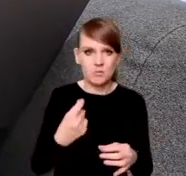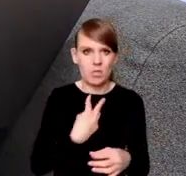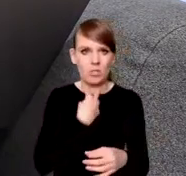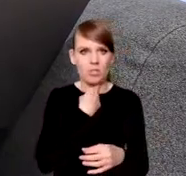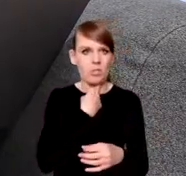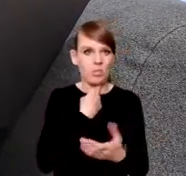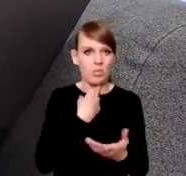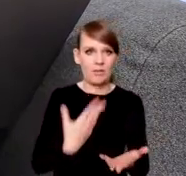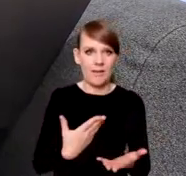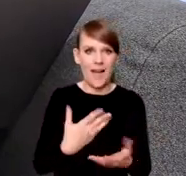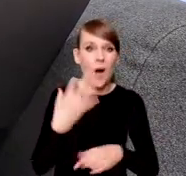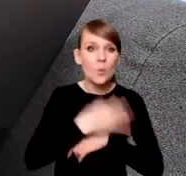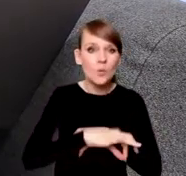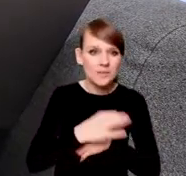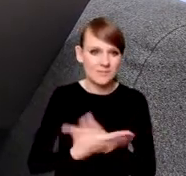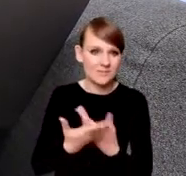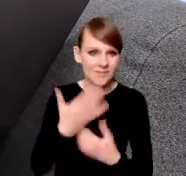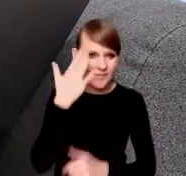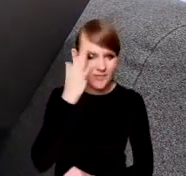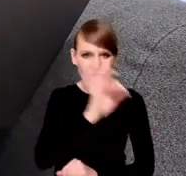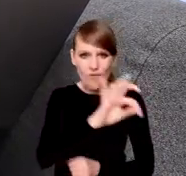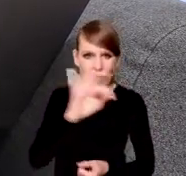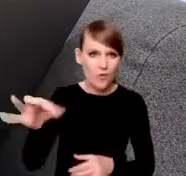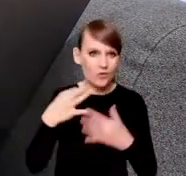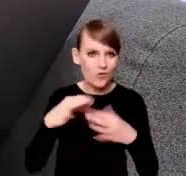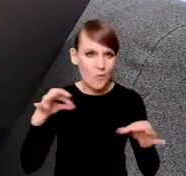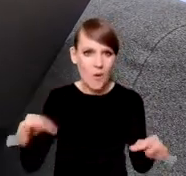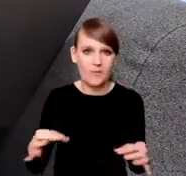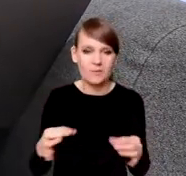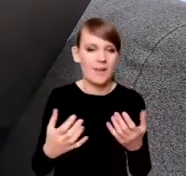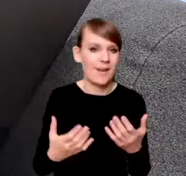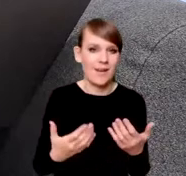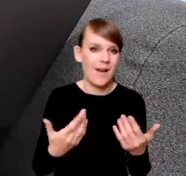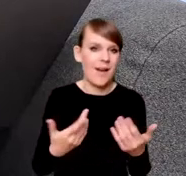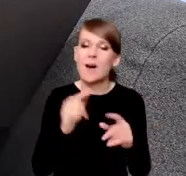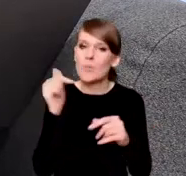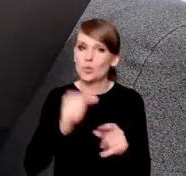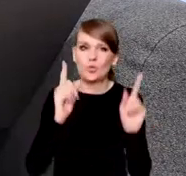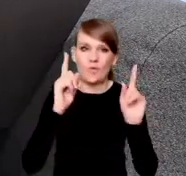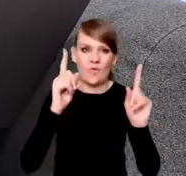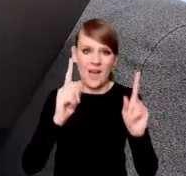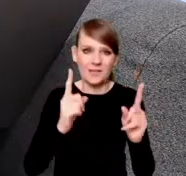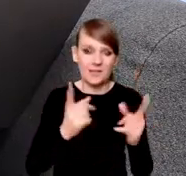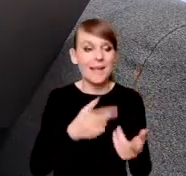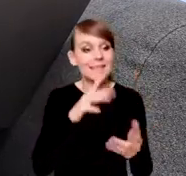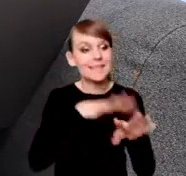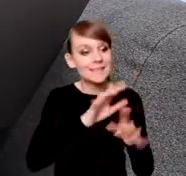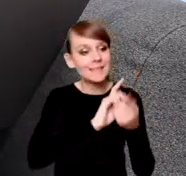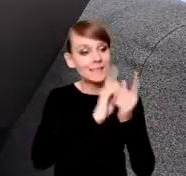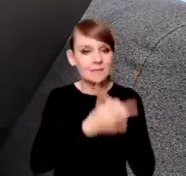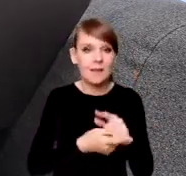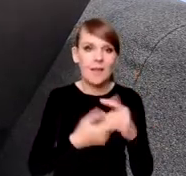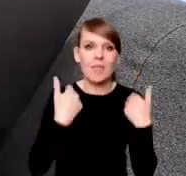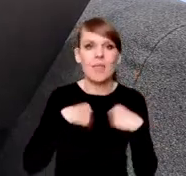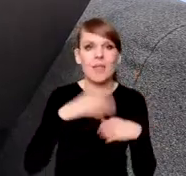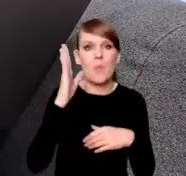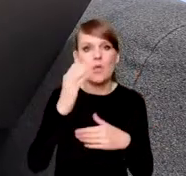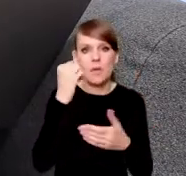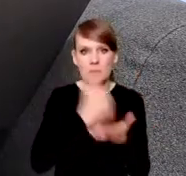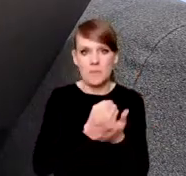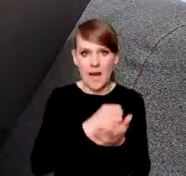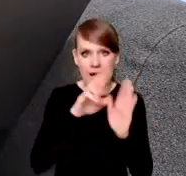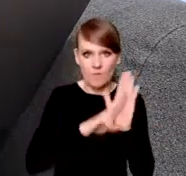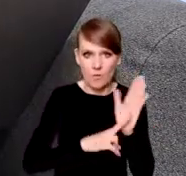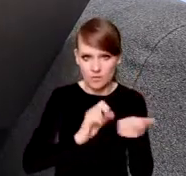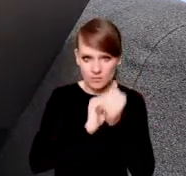były uniwersytety. I tu musimy być bardzo ostrożni, żeby zmiany systemowe nie okazały się zmianami prawnymi. I teraz dalej,